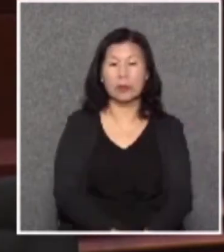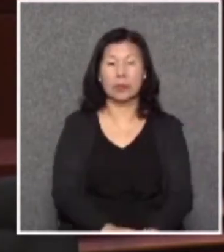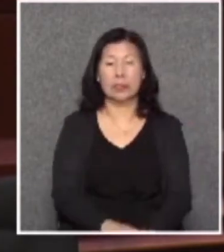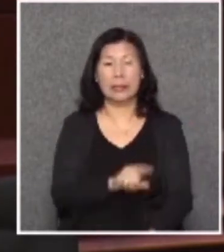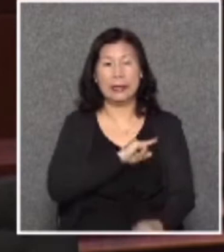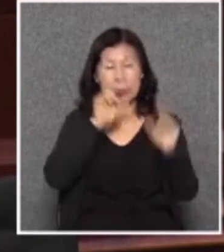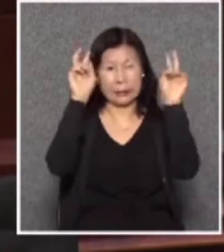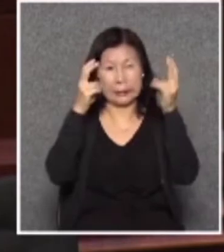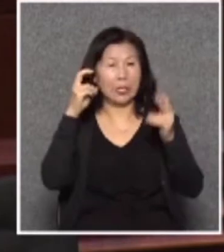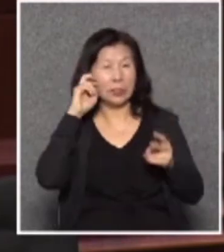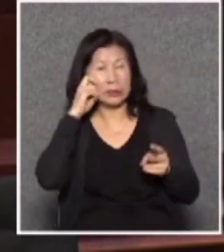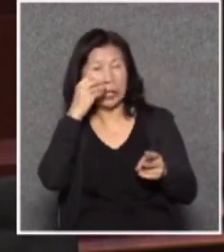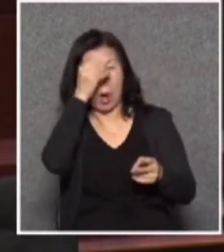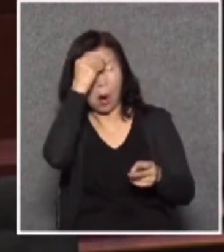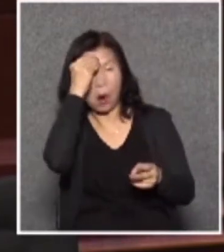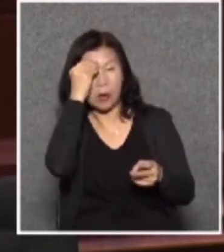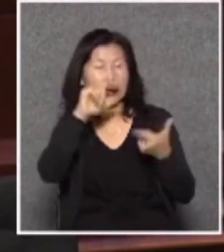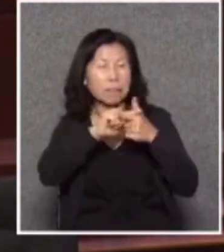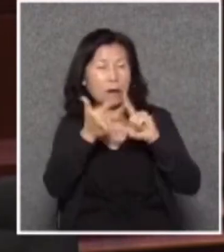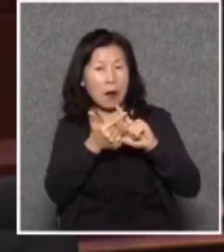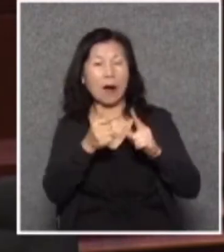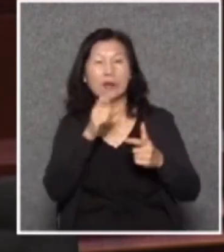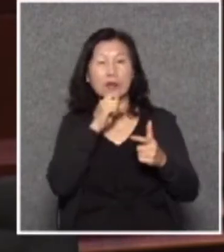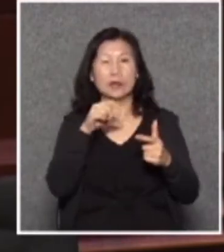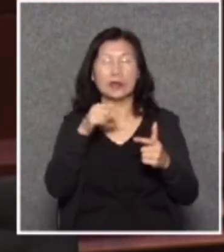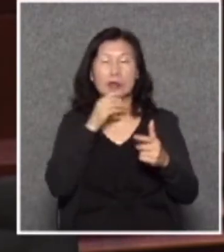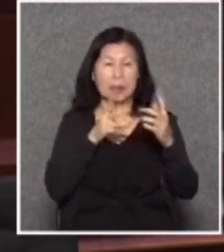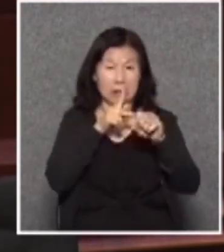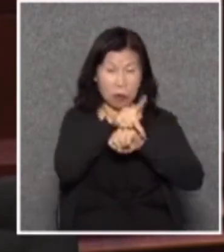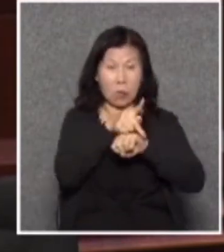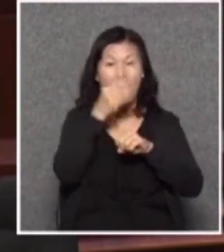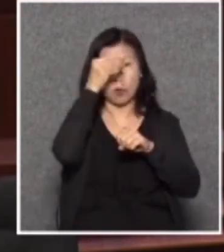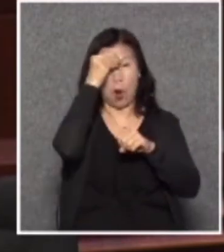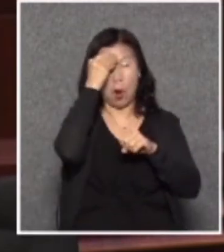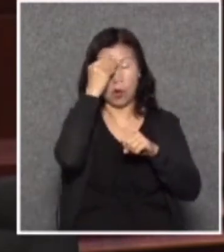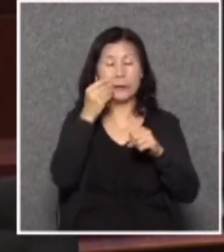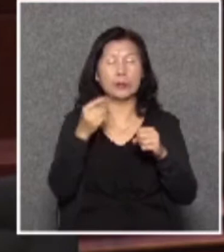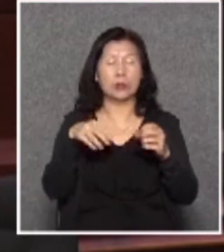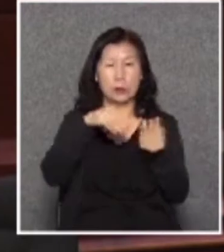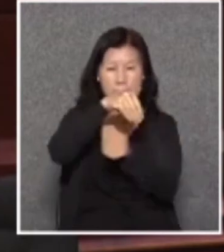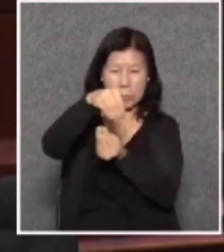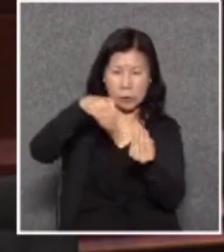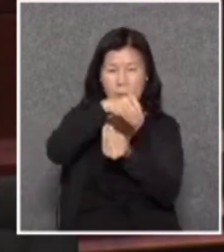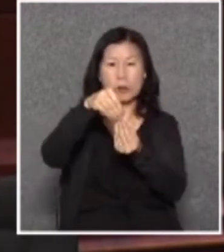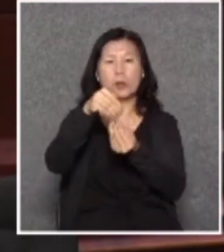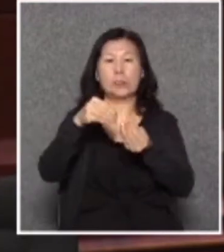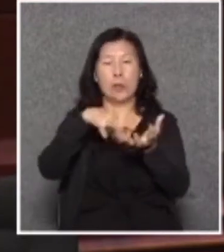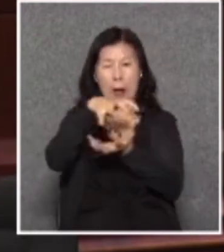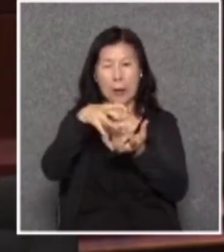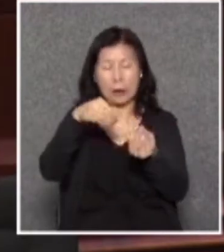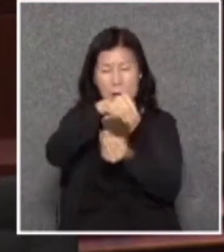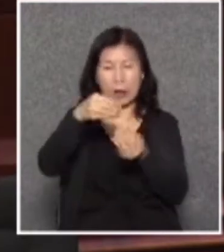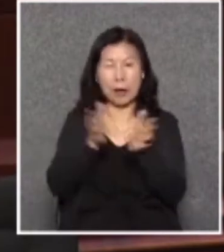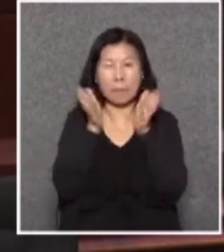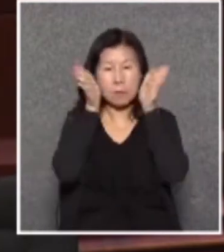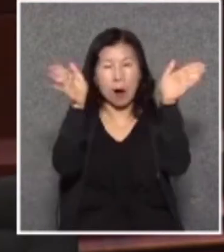題探究學習的方式，運用跨學科的知識融會貫通，擴闊他的視